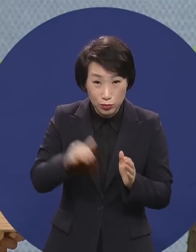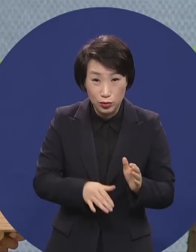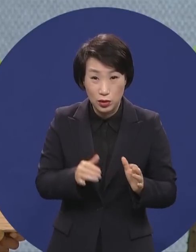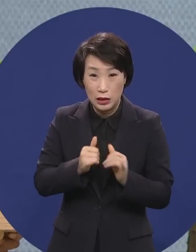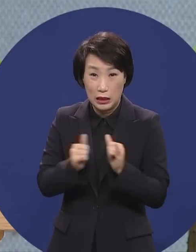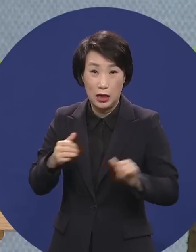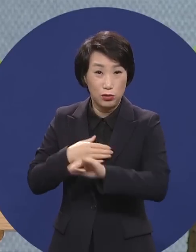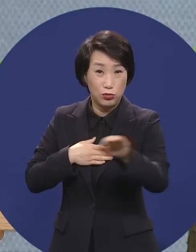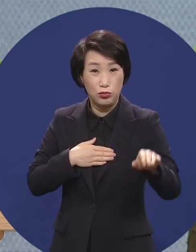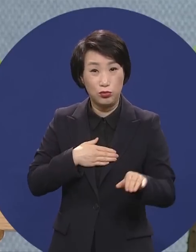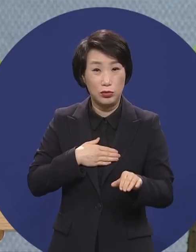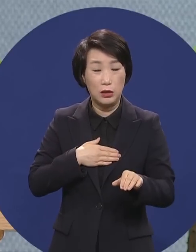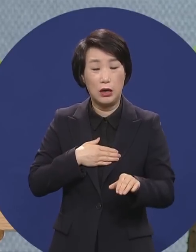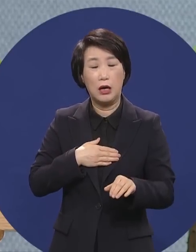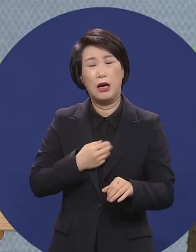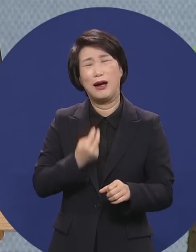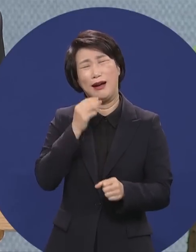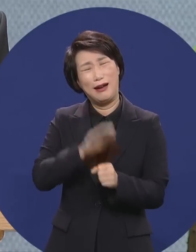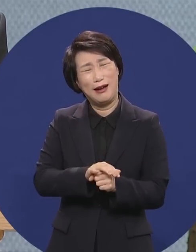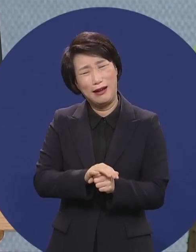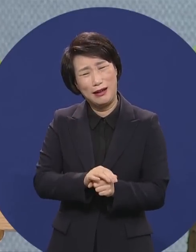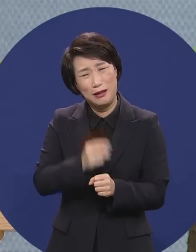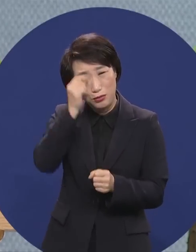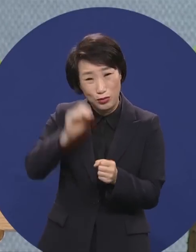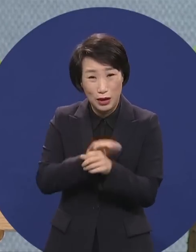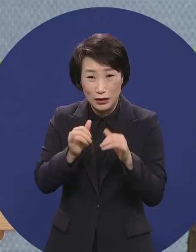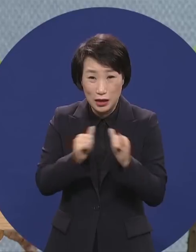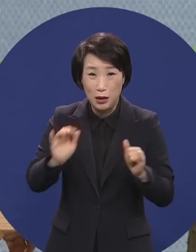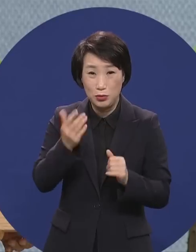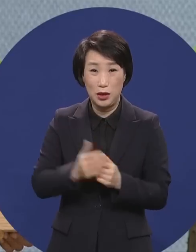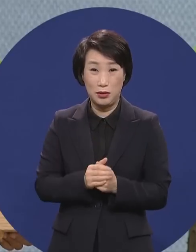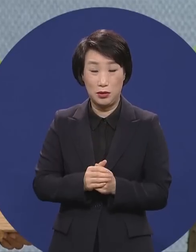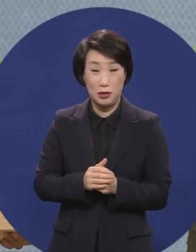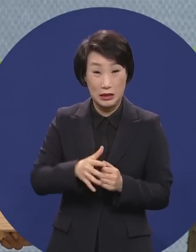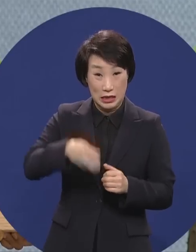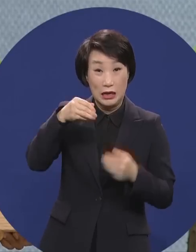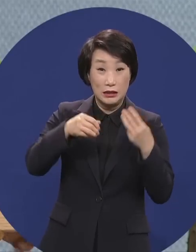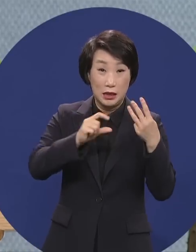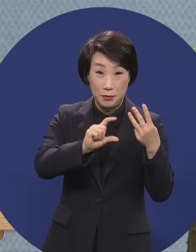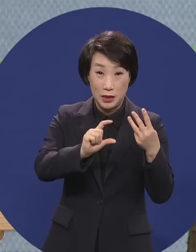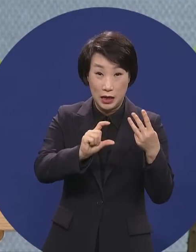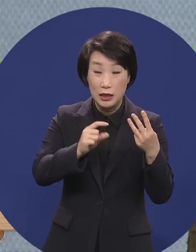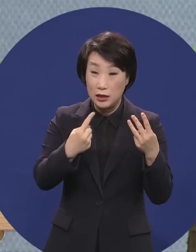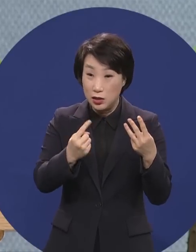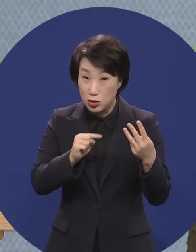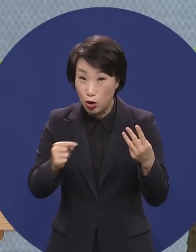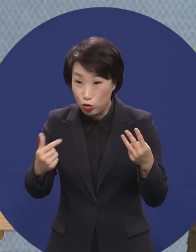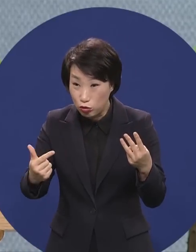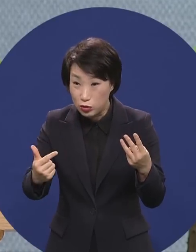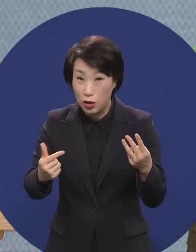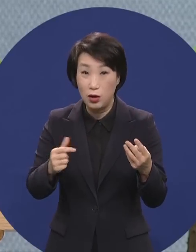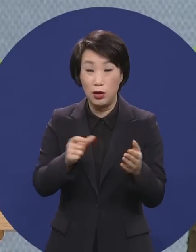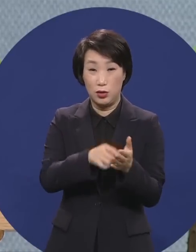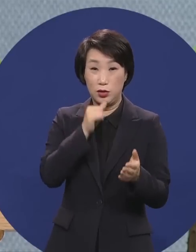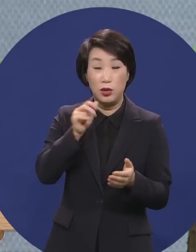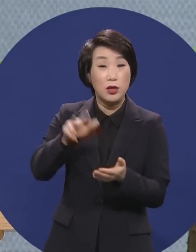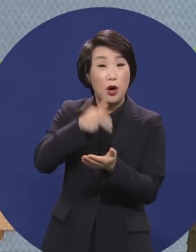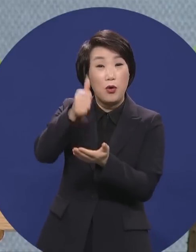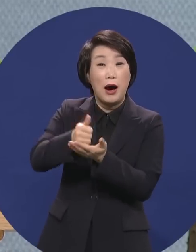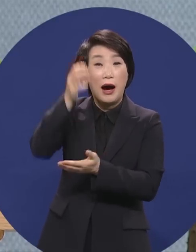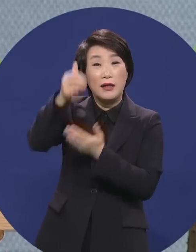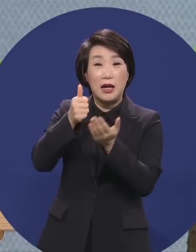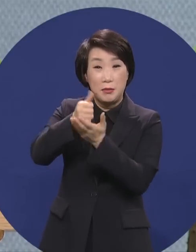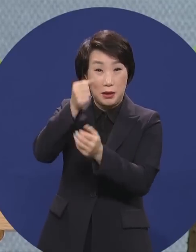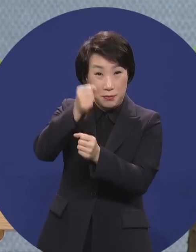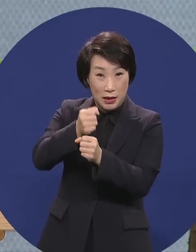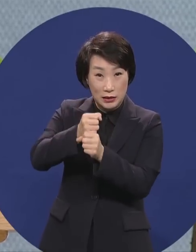인간이 얼마나 비참한 인간이 되었는가. 창세기 3장 1절 6절에 여호와 하나님이